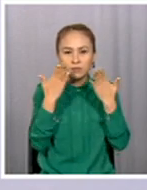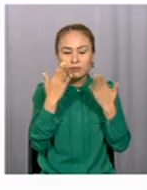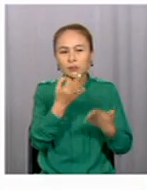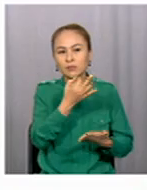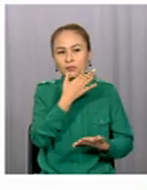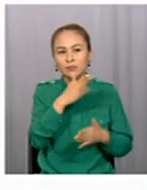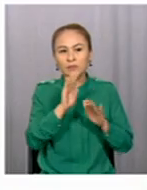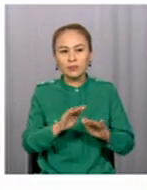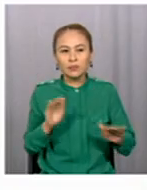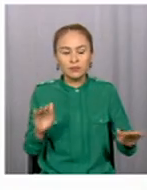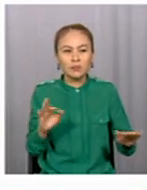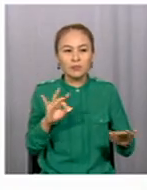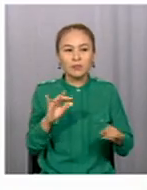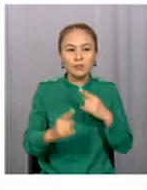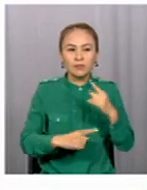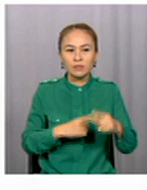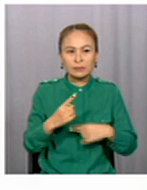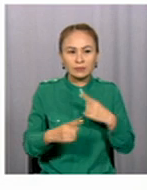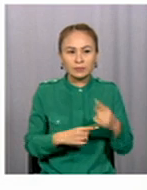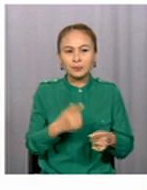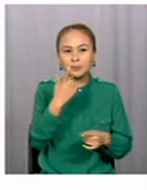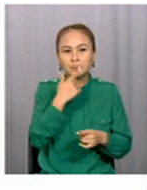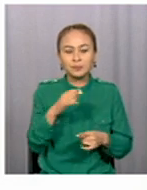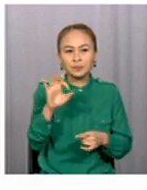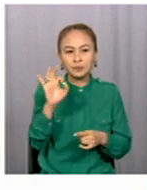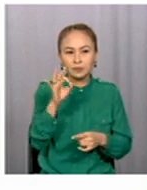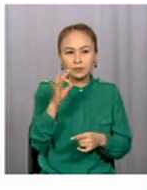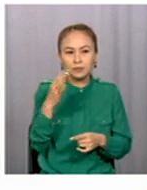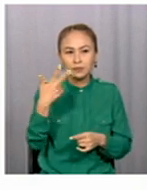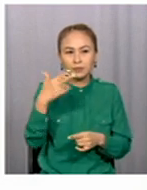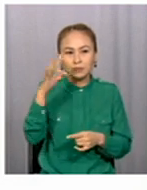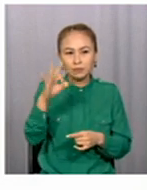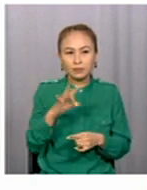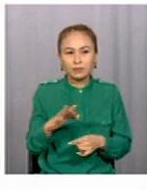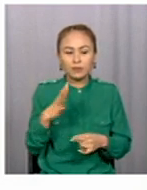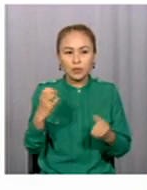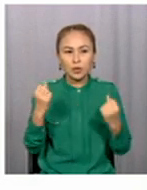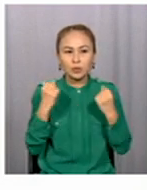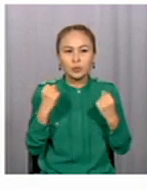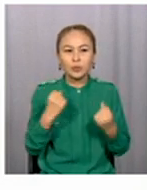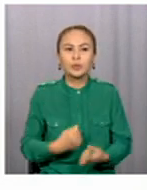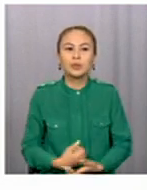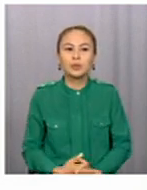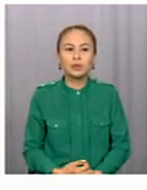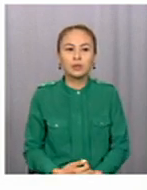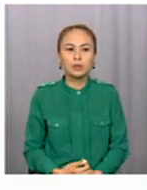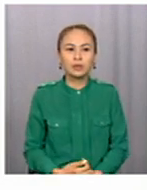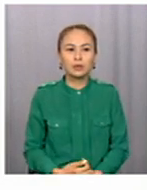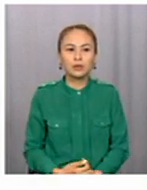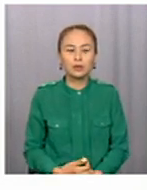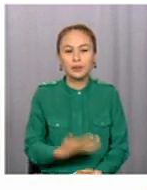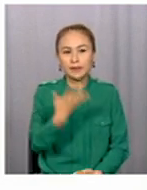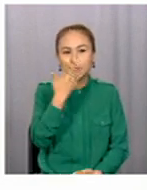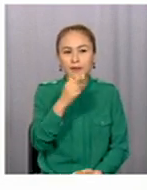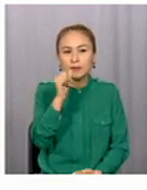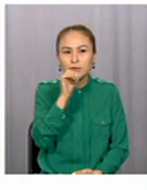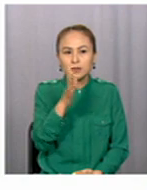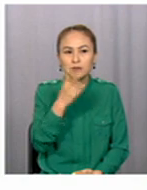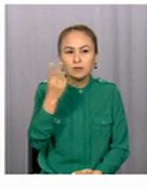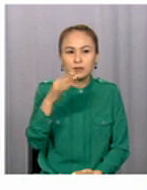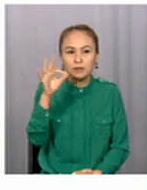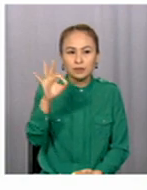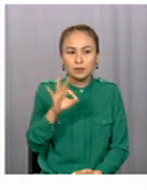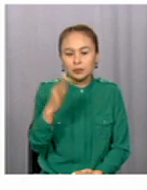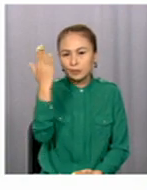балалар. Ал келесі мына қызғылт сары 30%, спортты ұнататын балалар, және сұр түсті 20% ол